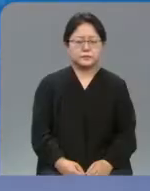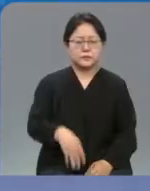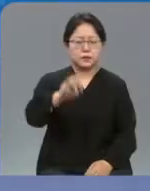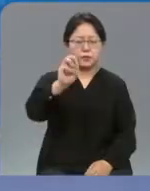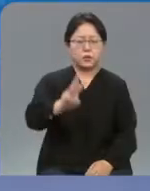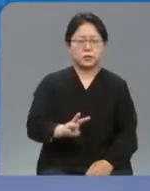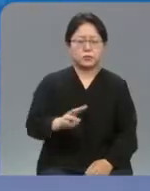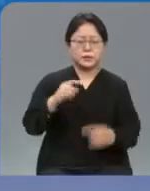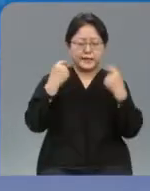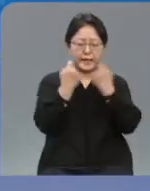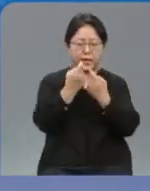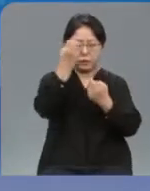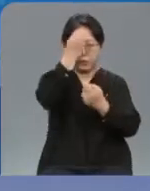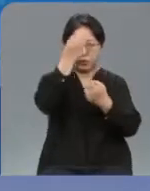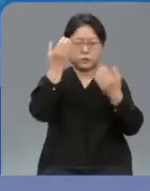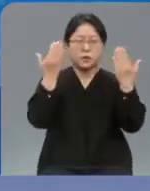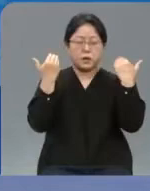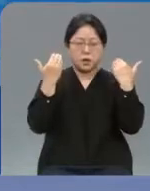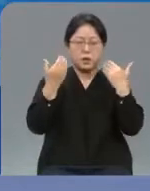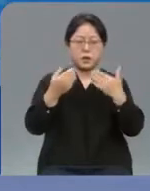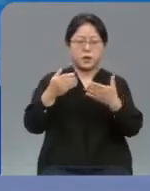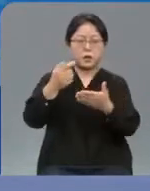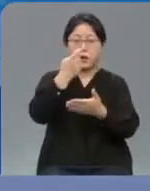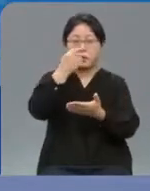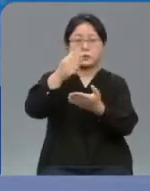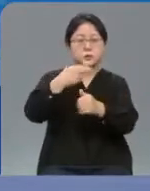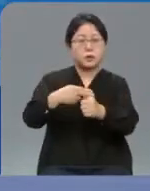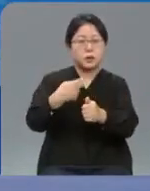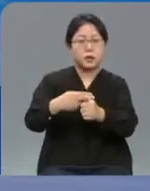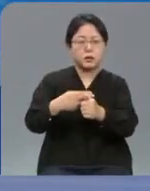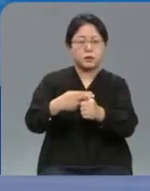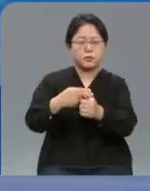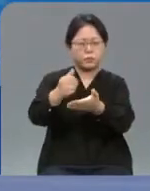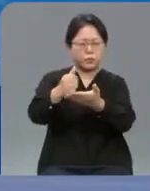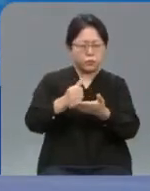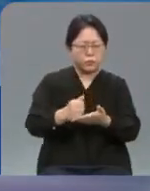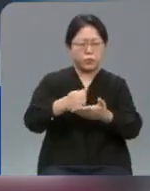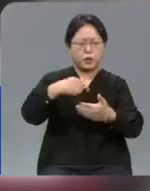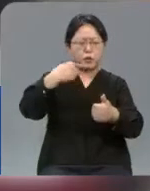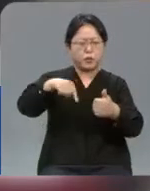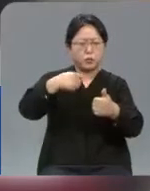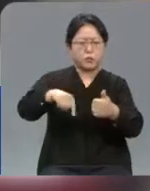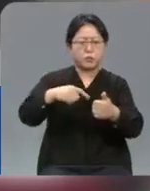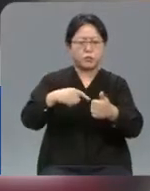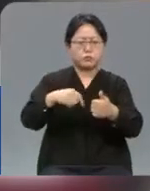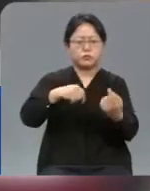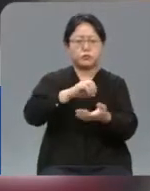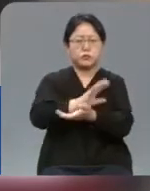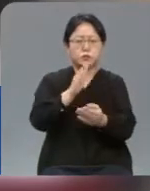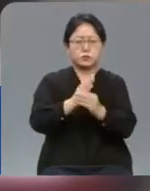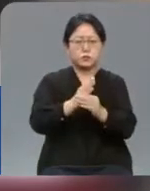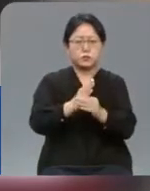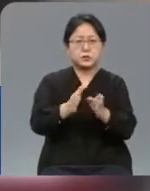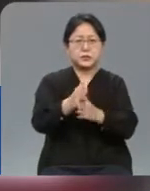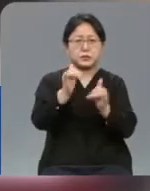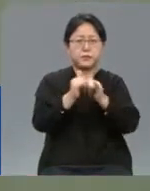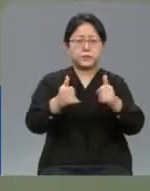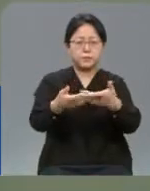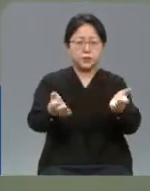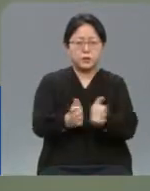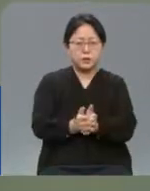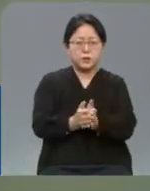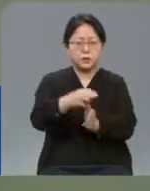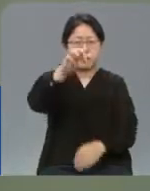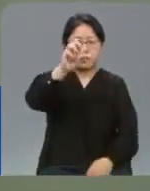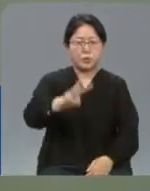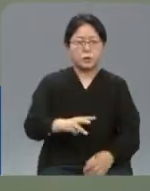광주의 한 타입 고등학교 가 외부 강사가 진행하는 보충수업을 운영해 논란이 일고 있습니다 학벌 없는 사회를 위한 시민모임 은